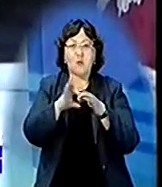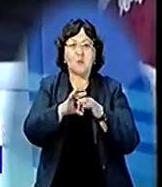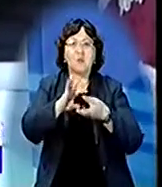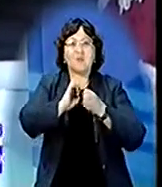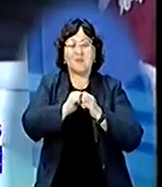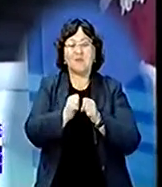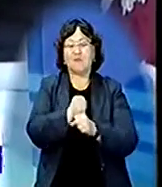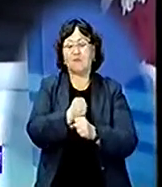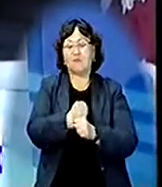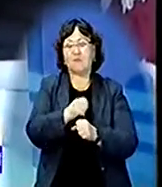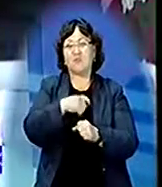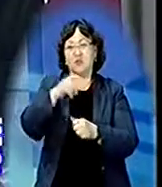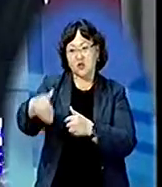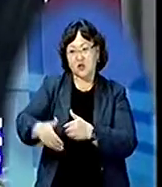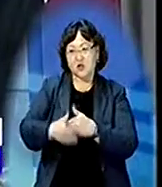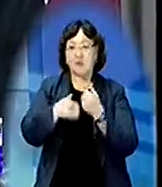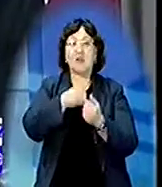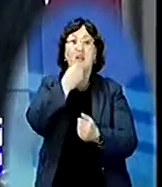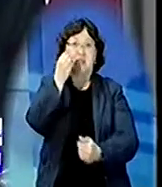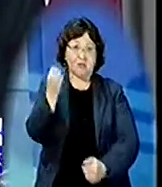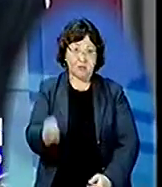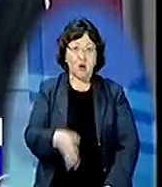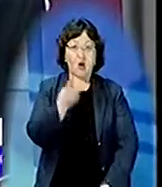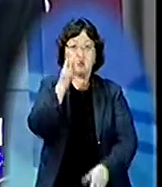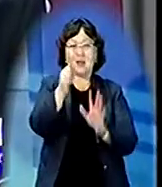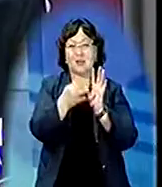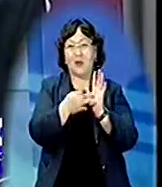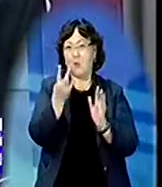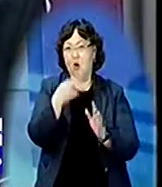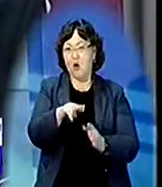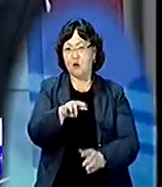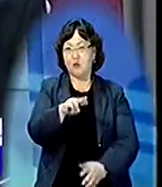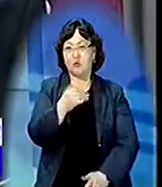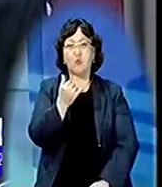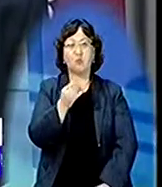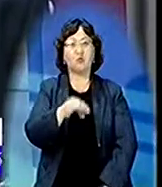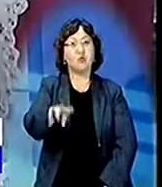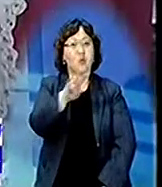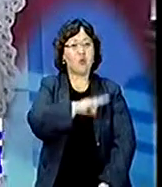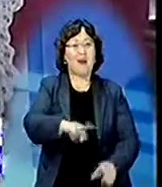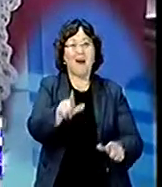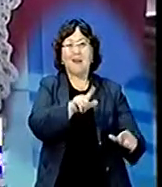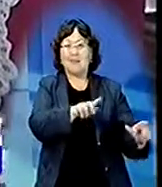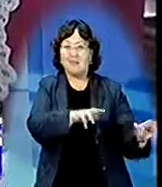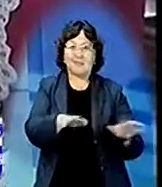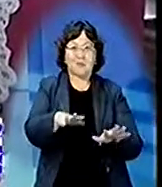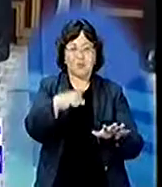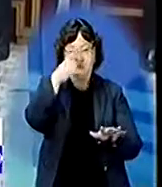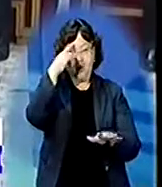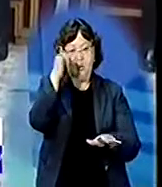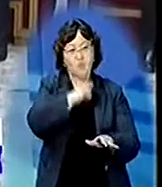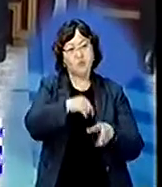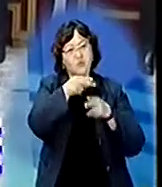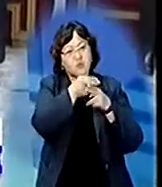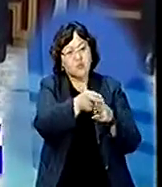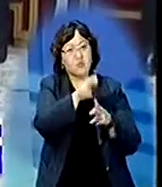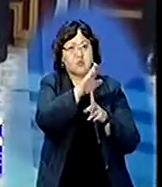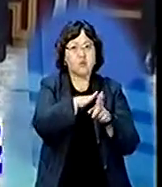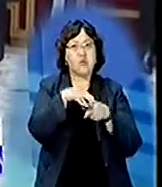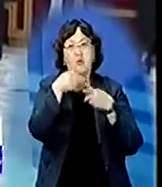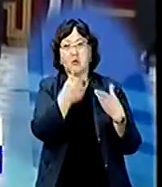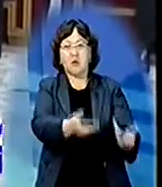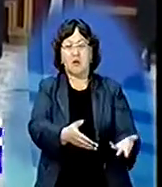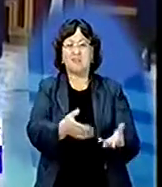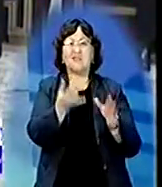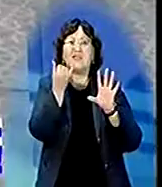үеэр тэмдэглэлээ. За түүнчлэн 2008 онд тус мужид тохиолдсон газар хөдлөлтийн үед хүмүүнлэгийн тасламж үзүүлж мөн гамшиг төрцөн